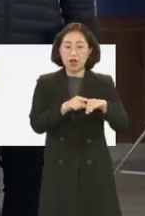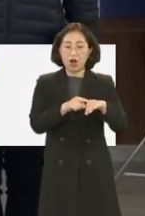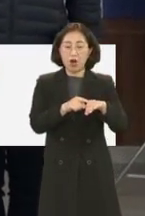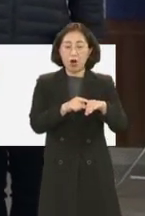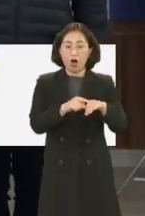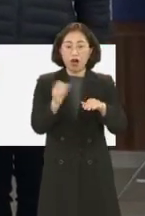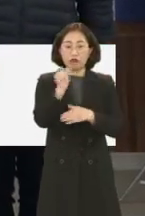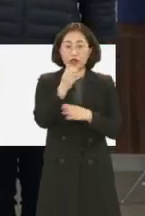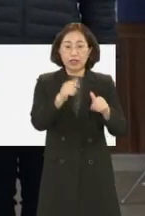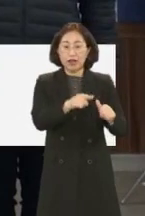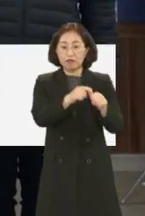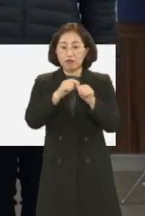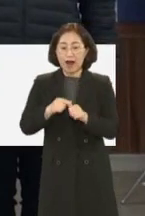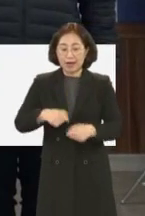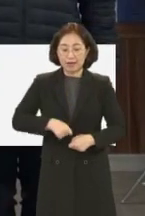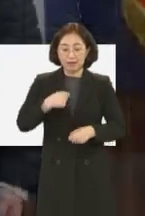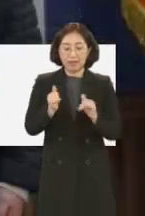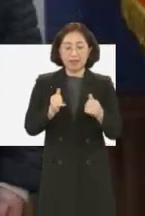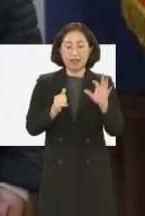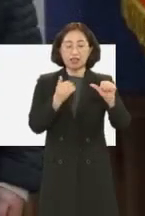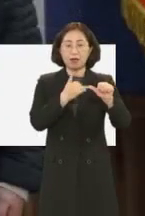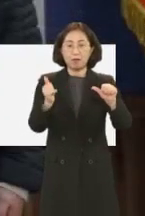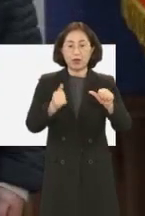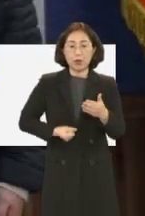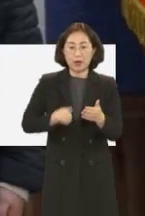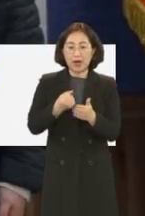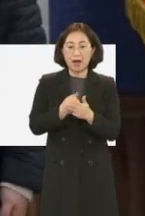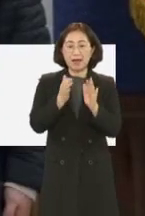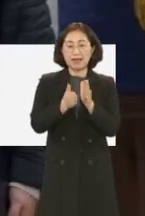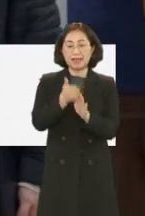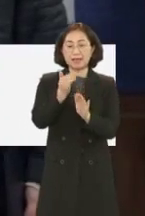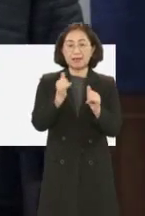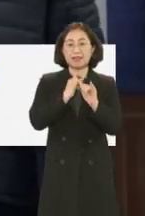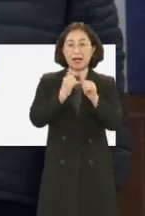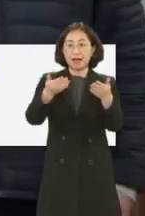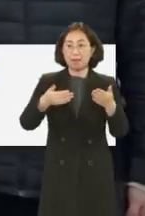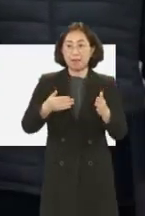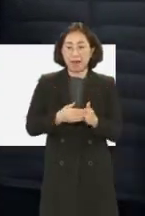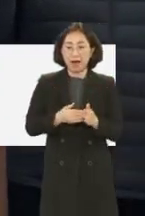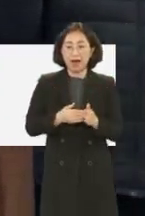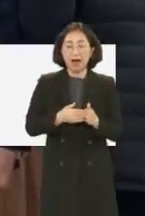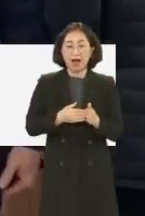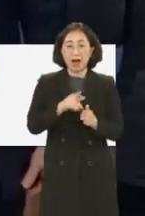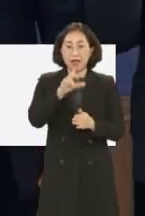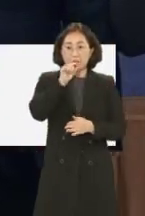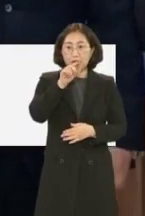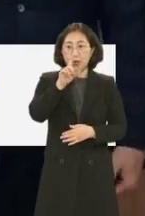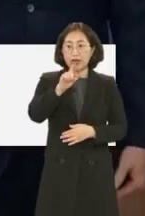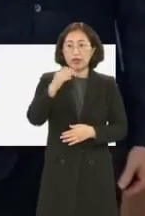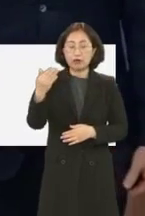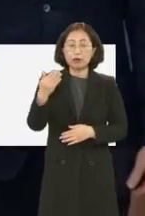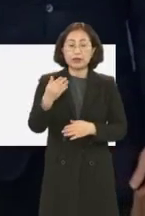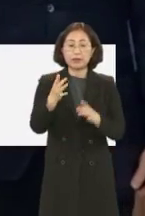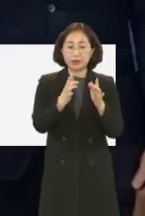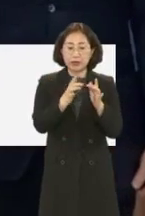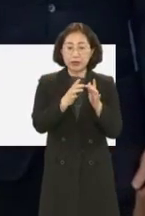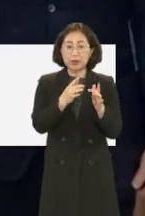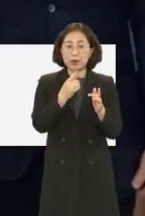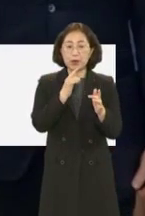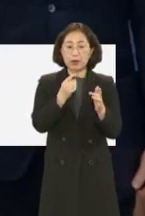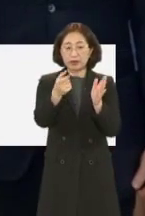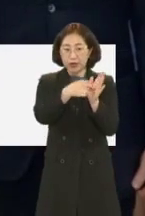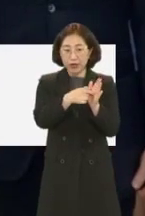운전자를 구조한 의인 5명이 용감한 시민상을 받았습니다. 조치원 소방서는 신고 기록과 SNS